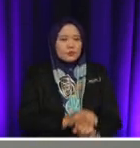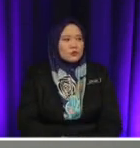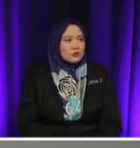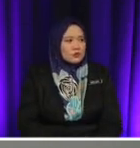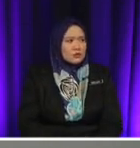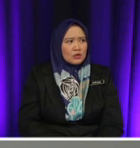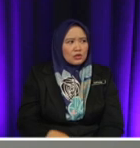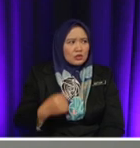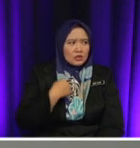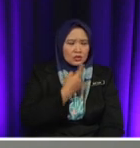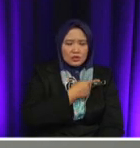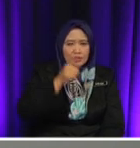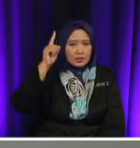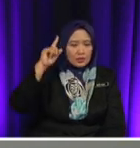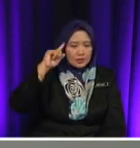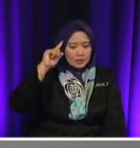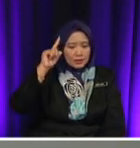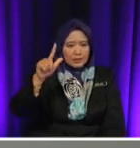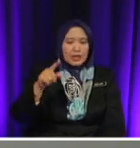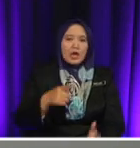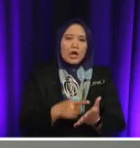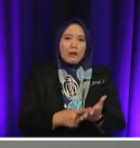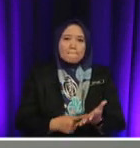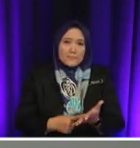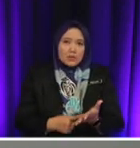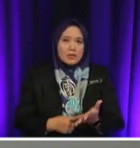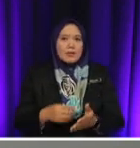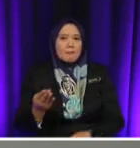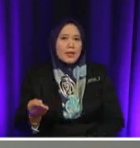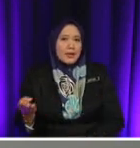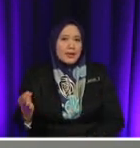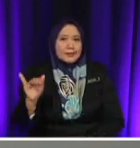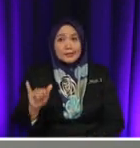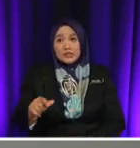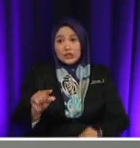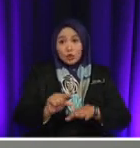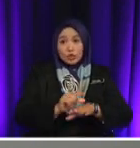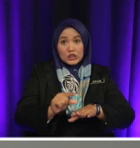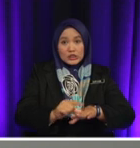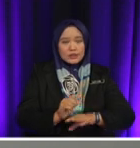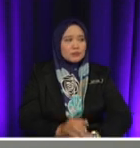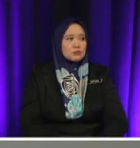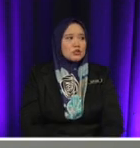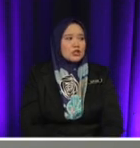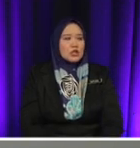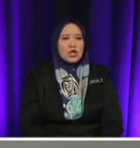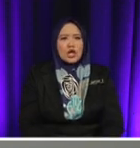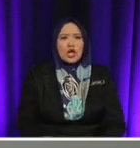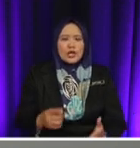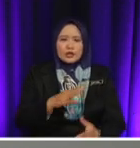yang berbeza digunakan itu kita kenali sebagai pembolehubah dimanipulasi Oke Okey dan